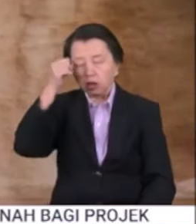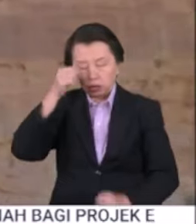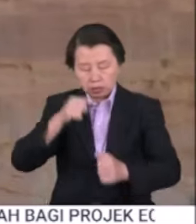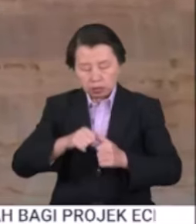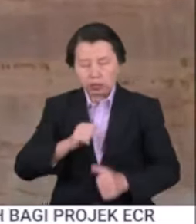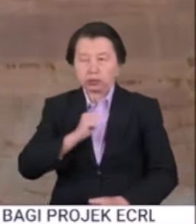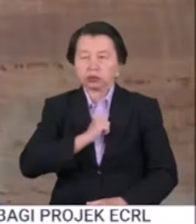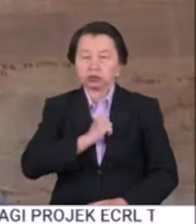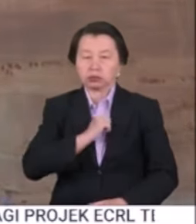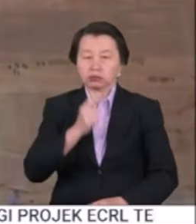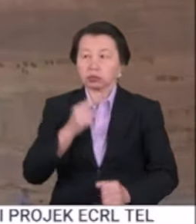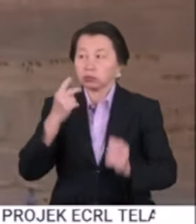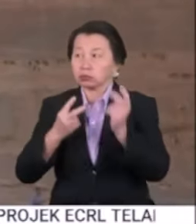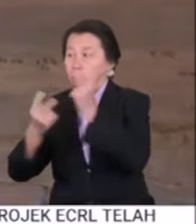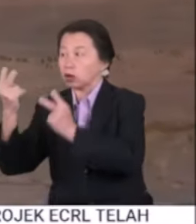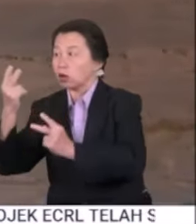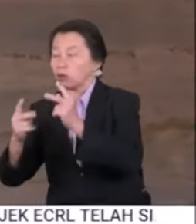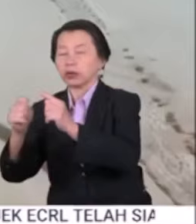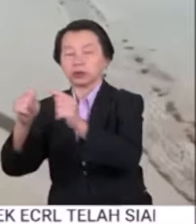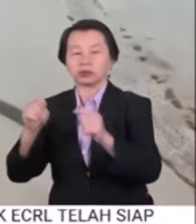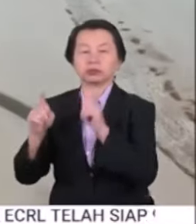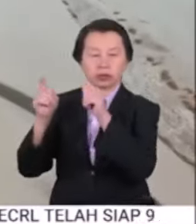apabila melawat tempat tersebut